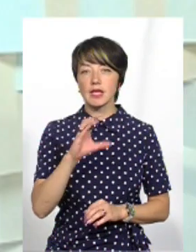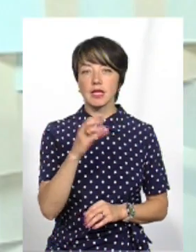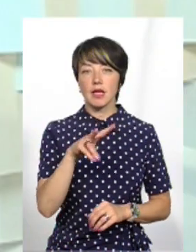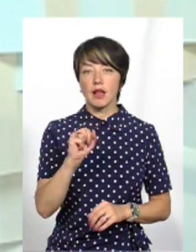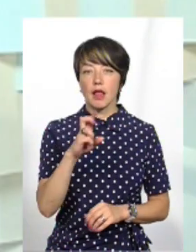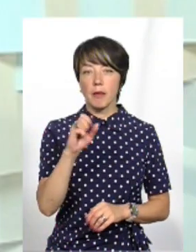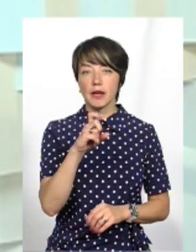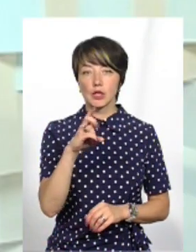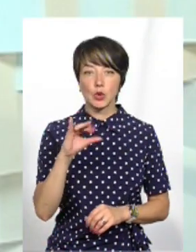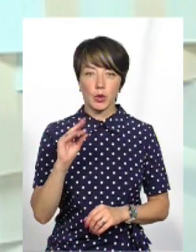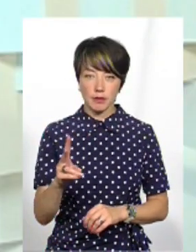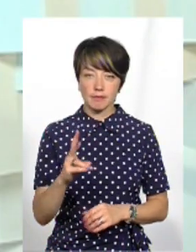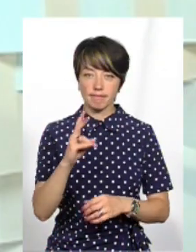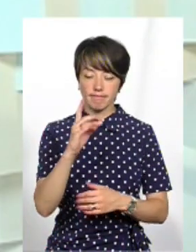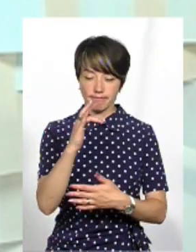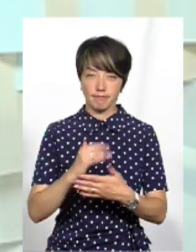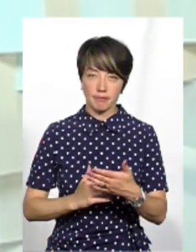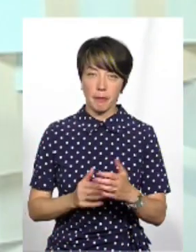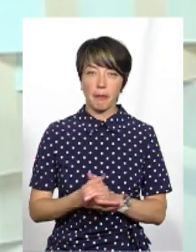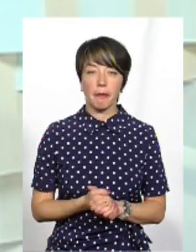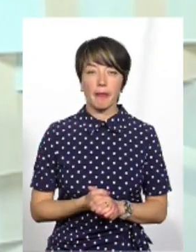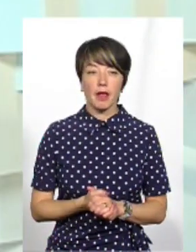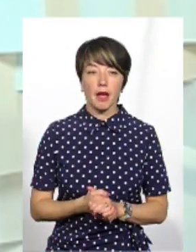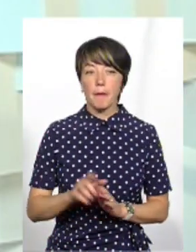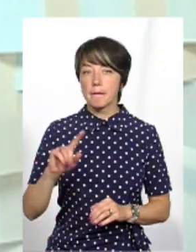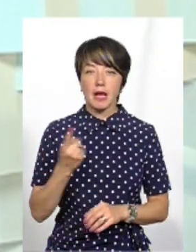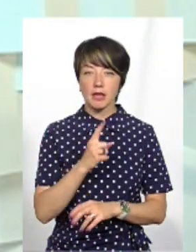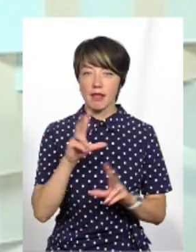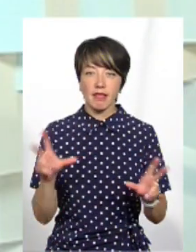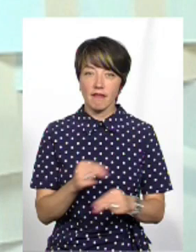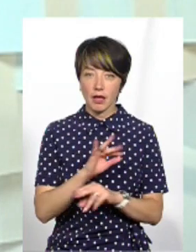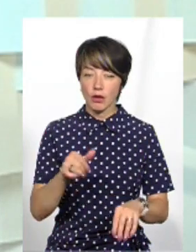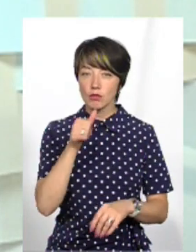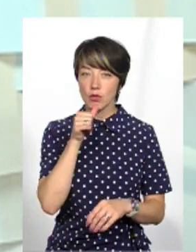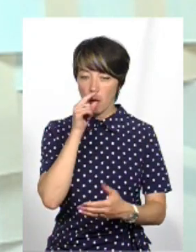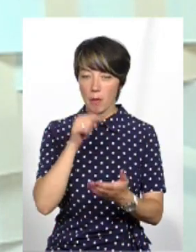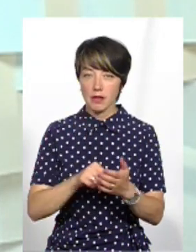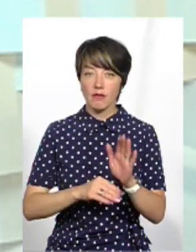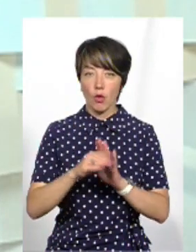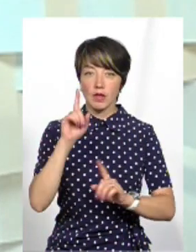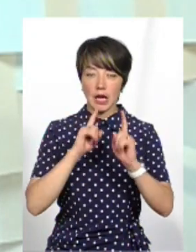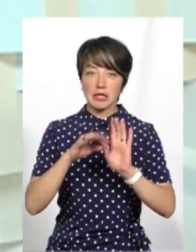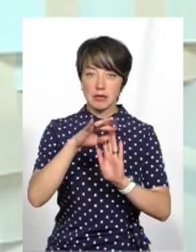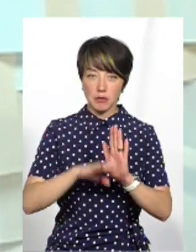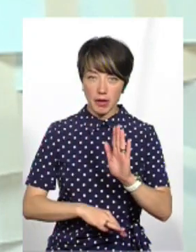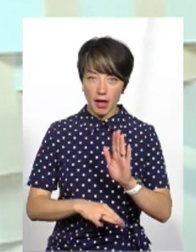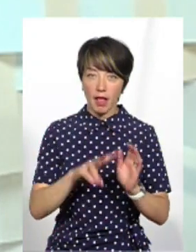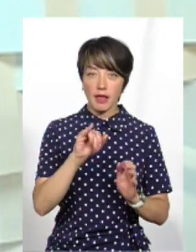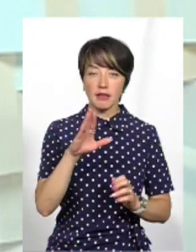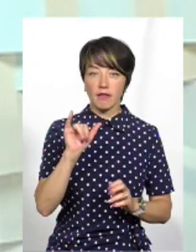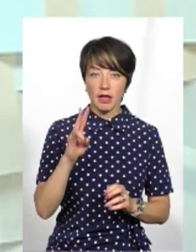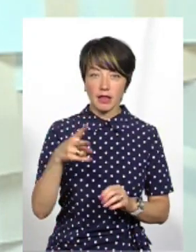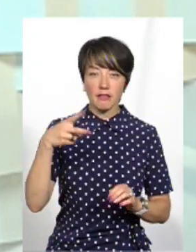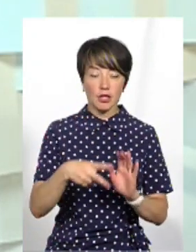Сергій Лабазюк наступний у нас за алфавітом. І після першої невдалої спроби пройти до Верховної Ради за списком від блоку Литвина